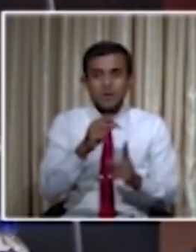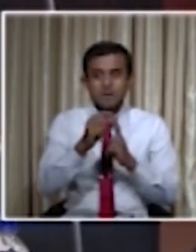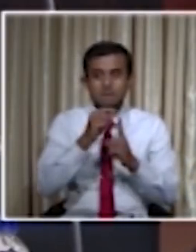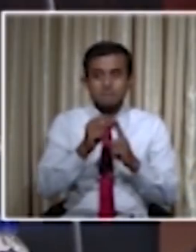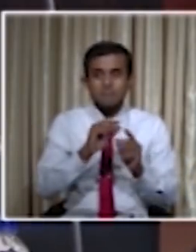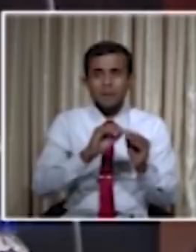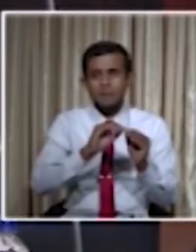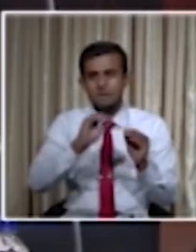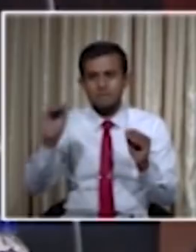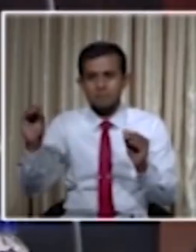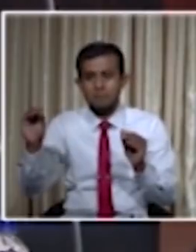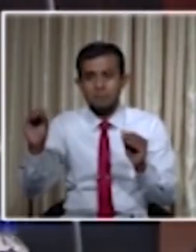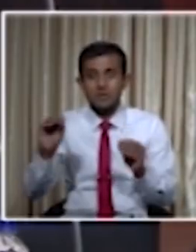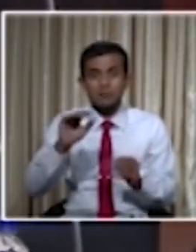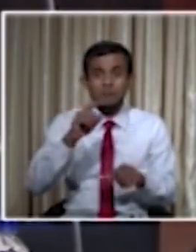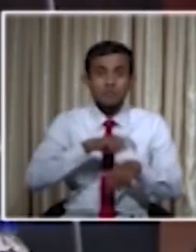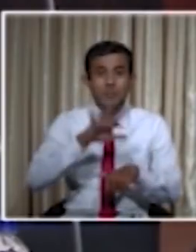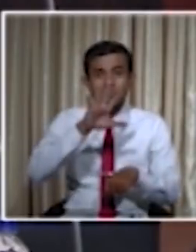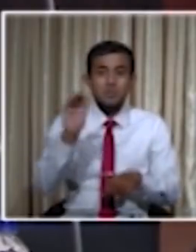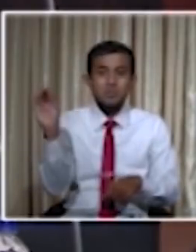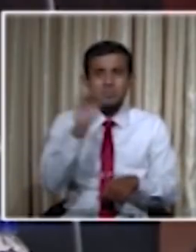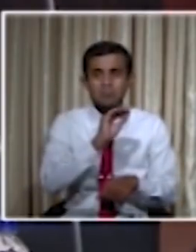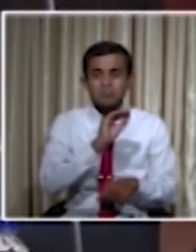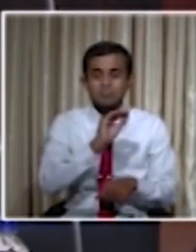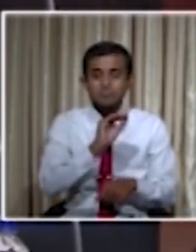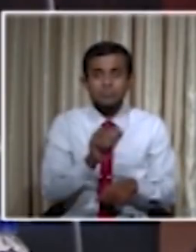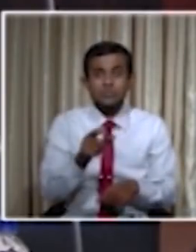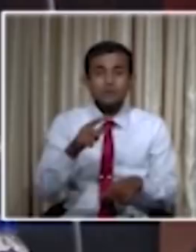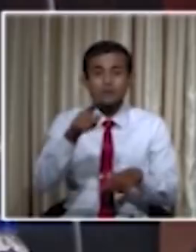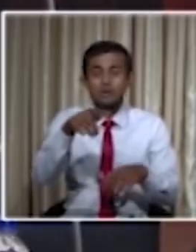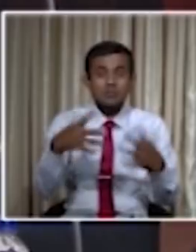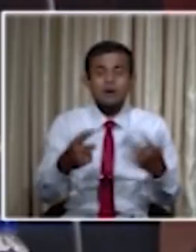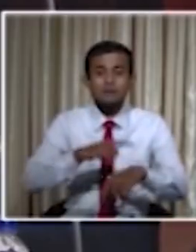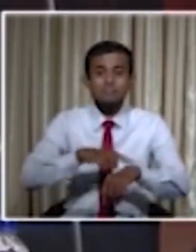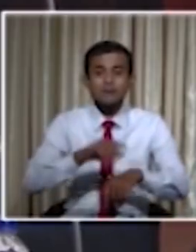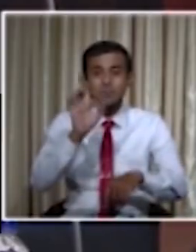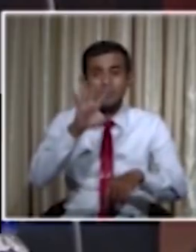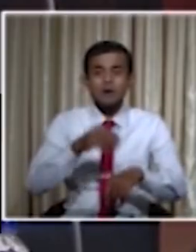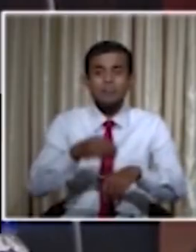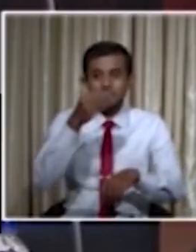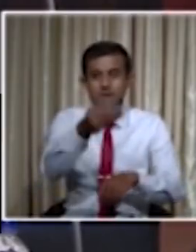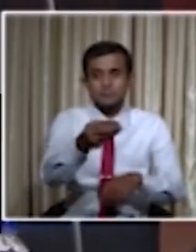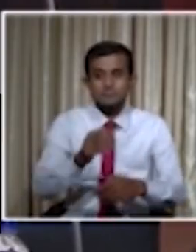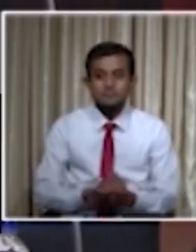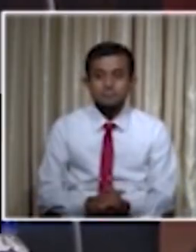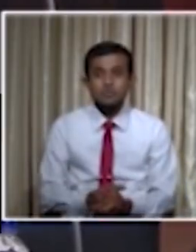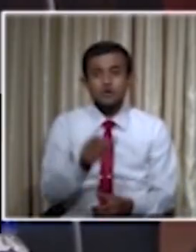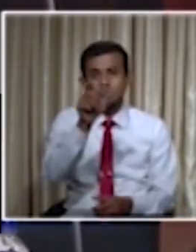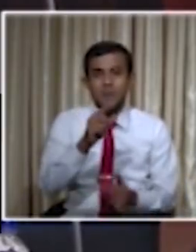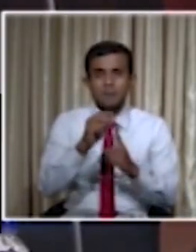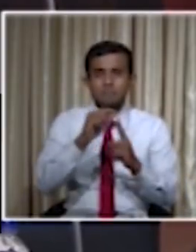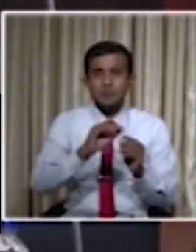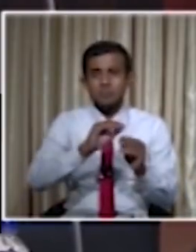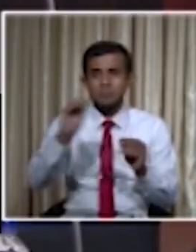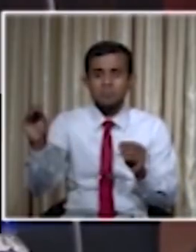දික් කරන්න යන නිසා 5න් පස්සේ අරන් ගන්න නිසා මං කිව්වා ඔහුට නැති වෙච්ච විනාඩි 5 ඔහුට ලබා දෙන්න කියලා. ඔබතුමා පාර්ලිමේන්තුව දික්